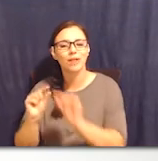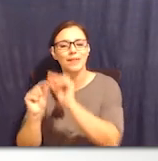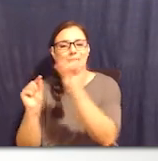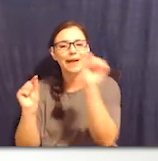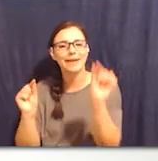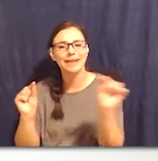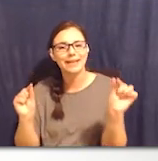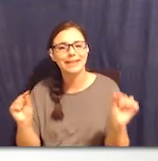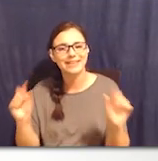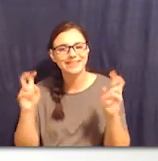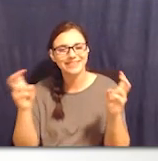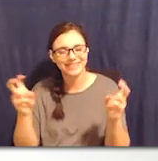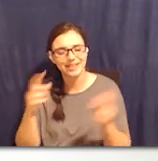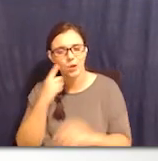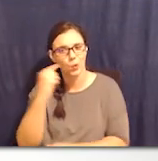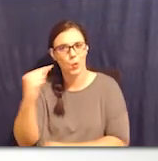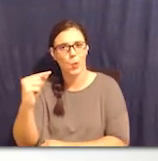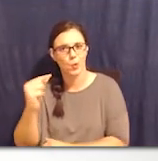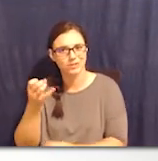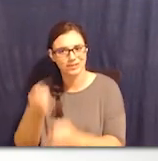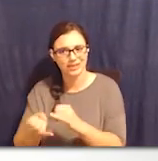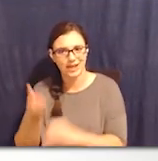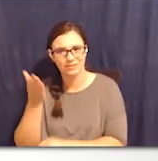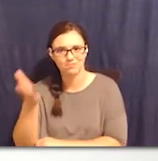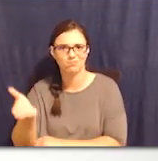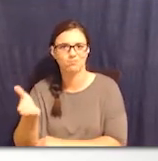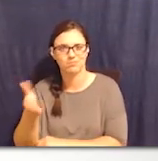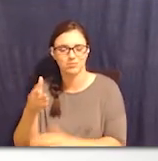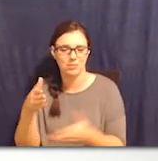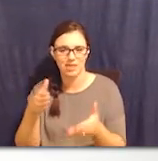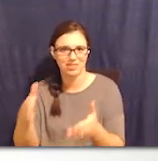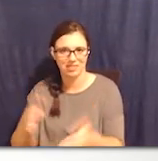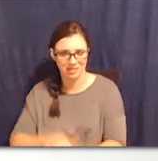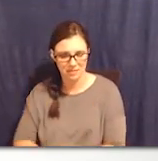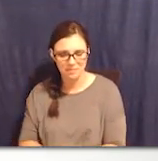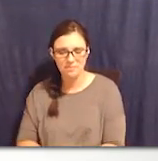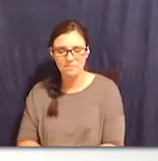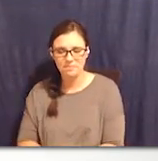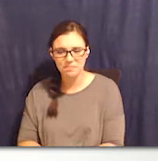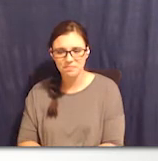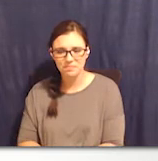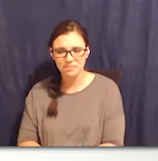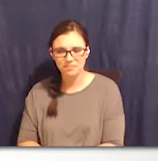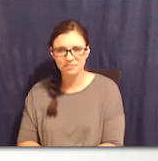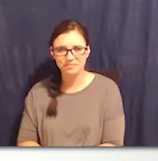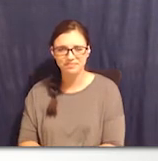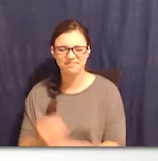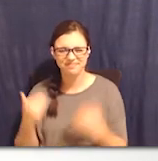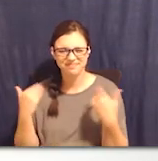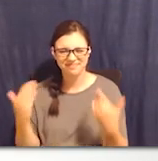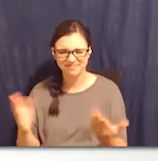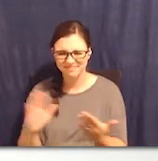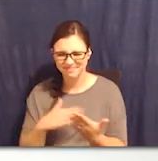always a silver lining and gold at the end of the path.